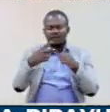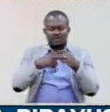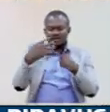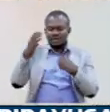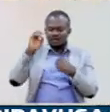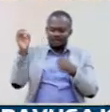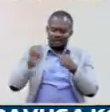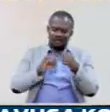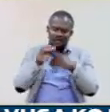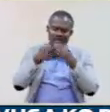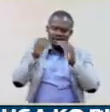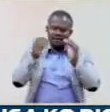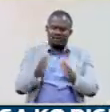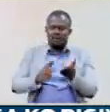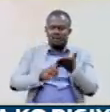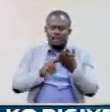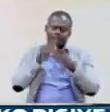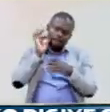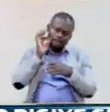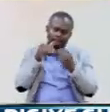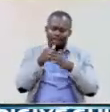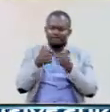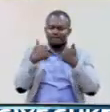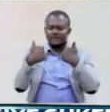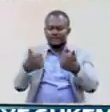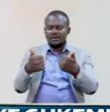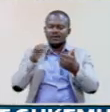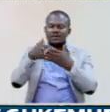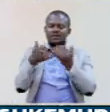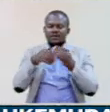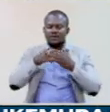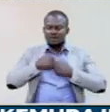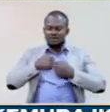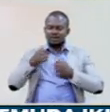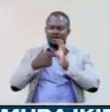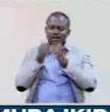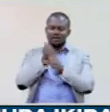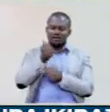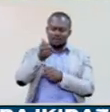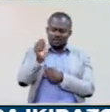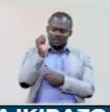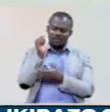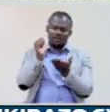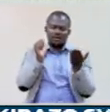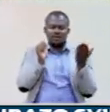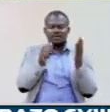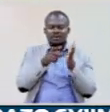75% by'abahinzi bose bakazaba bakoresha imbuto y'indobanure. Kugeza ubu mu Rwanda hari urw'abikorera bazwi nka agro dealers